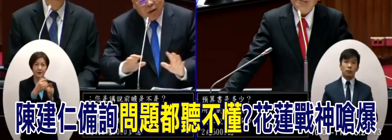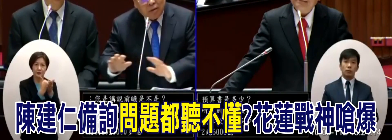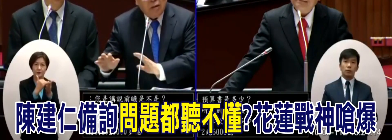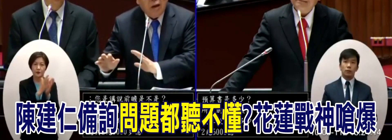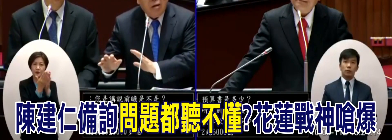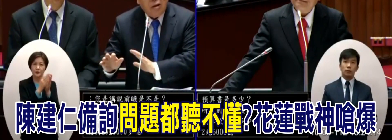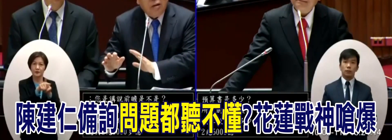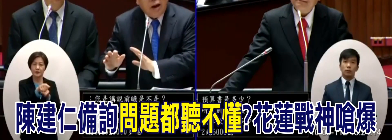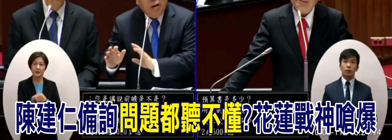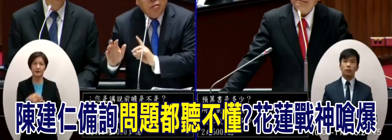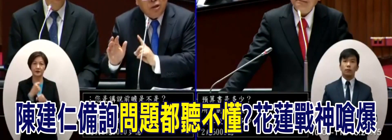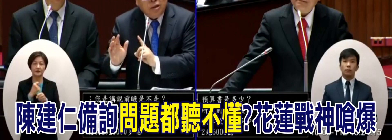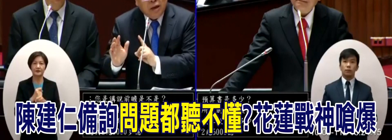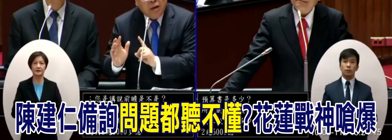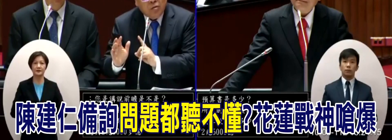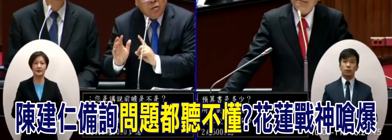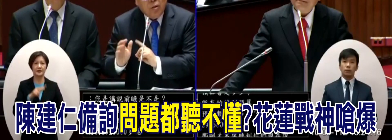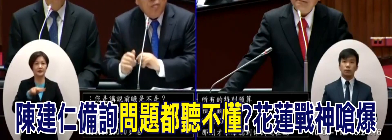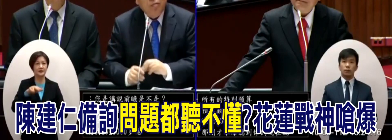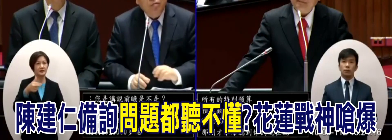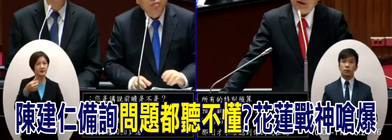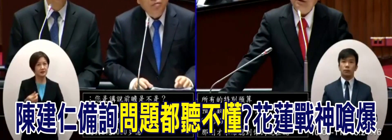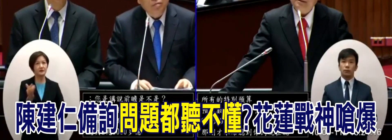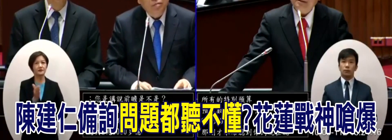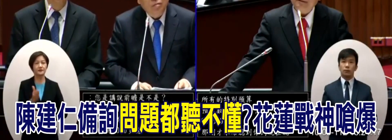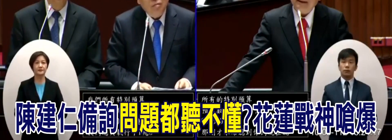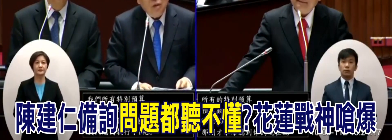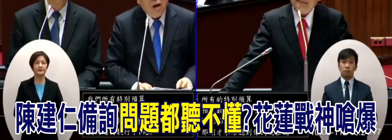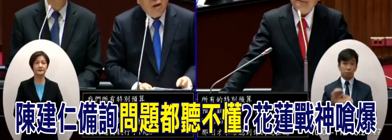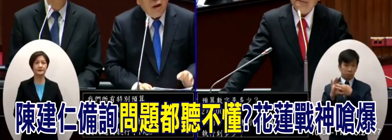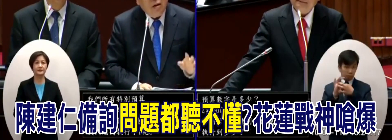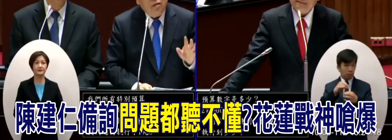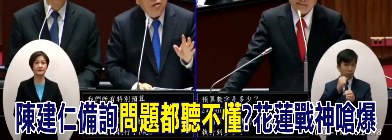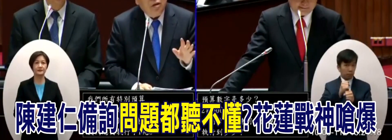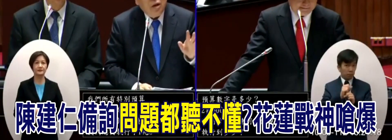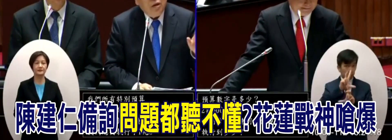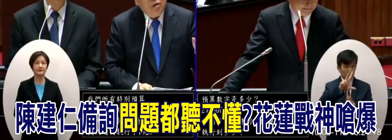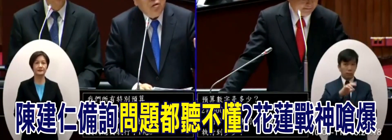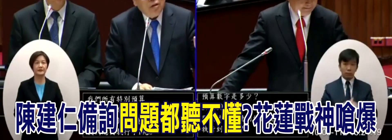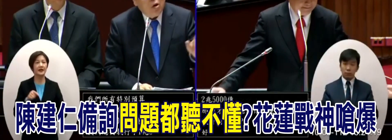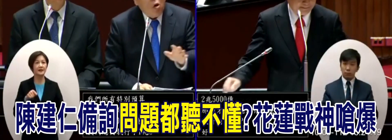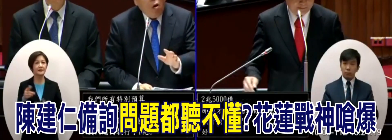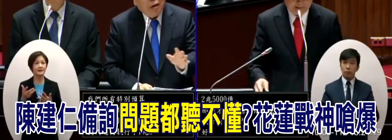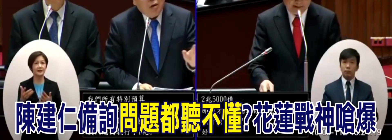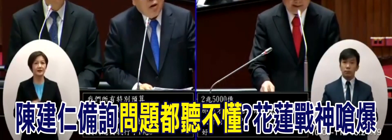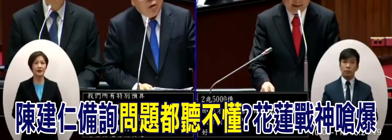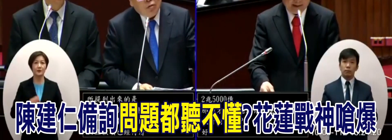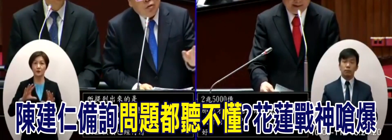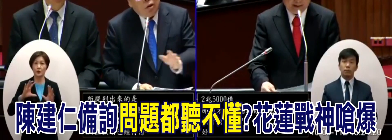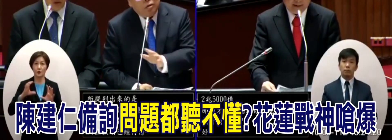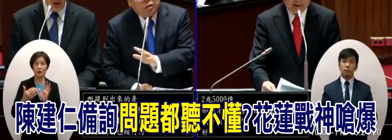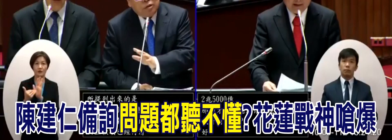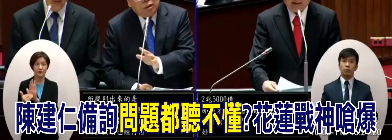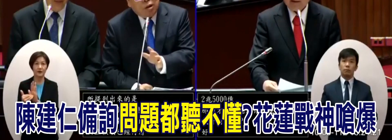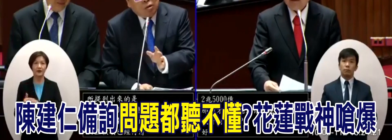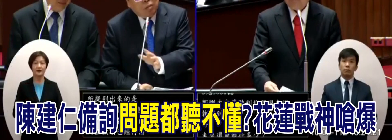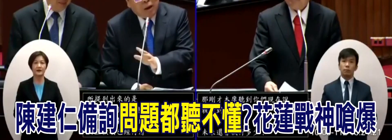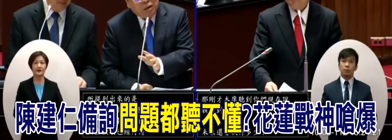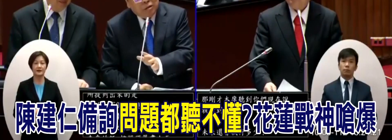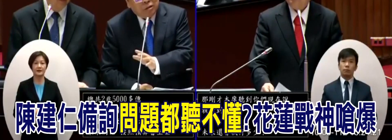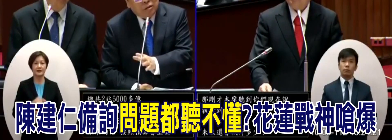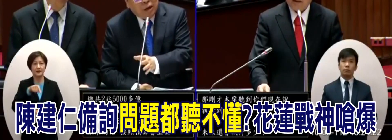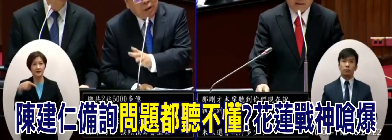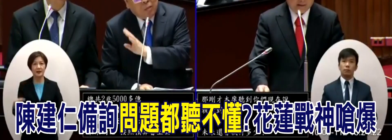上是那个还有7000亿左右。 也会执行完。 那个是因为像国网的话，有时候要执行